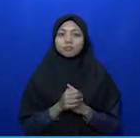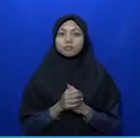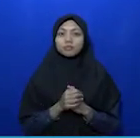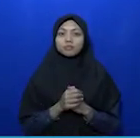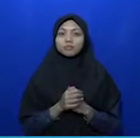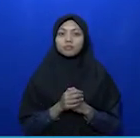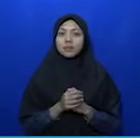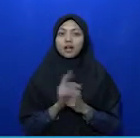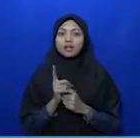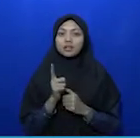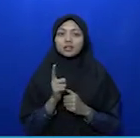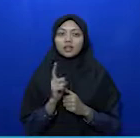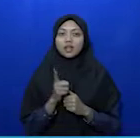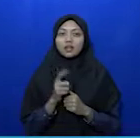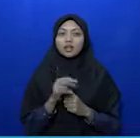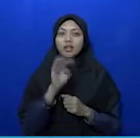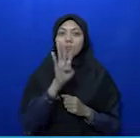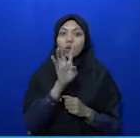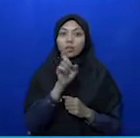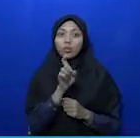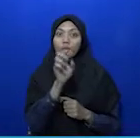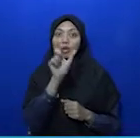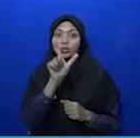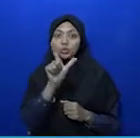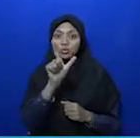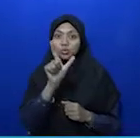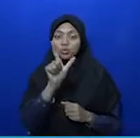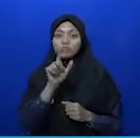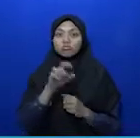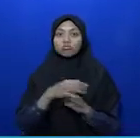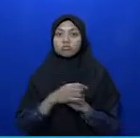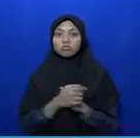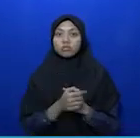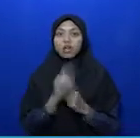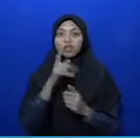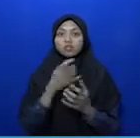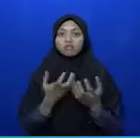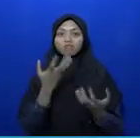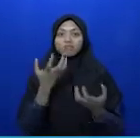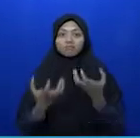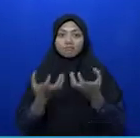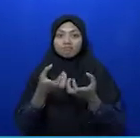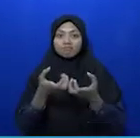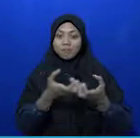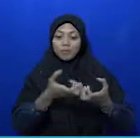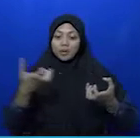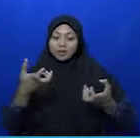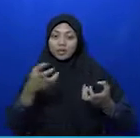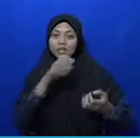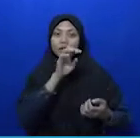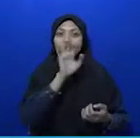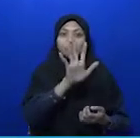tax yang dibukukan tahun ini itu 4,7 berapa dia. Nah kalau proporsinya 51%,